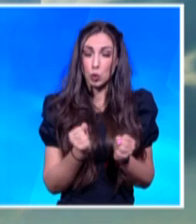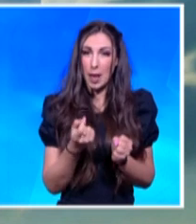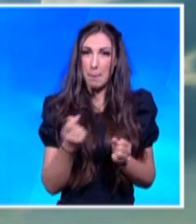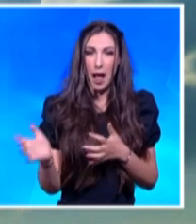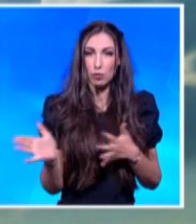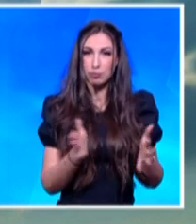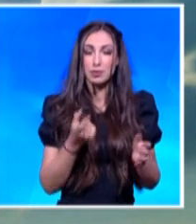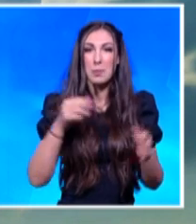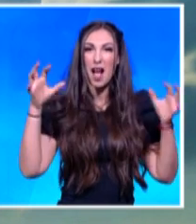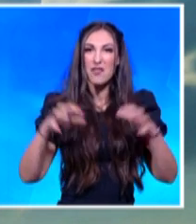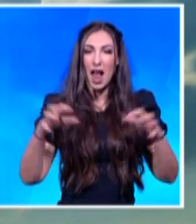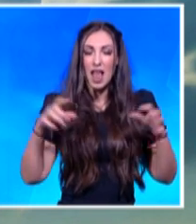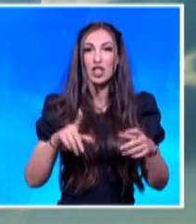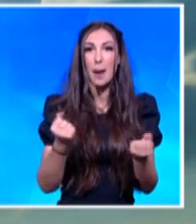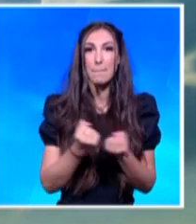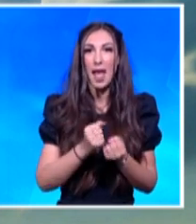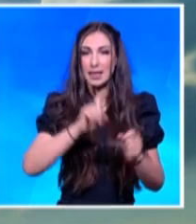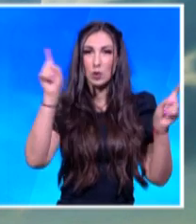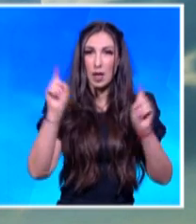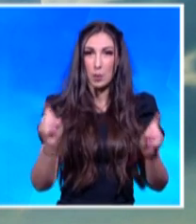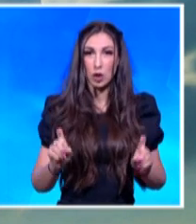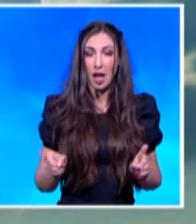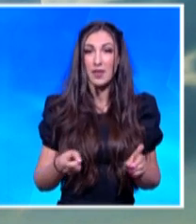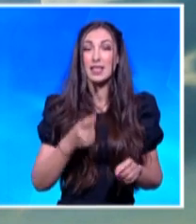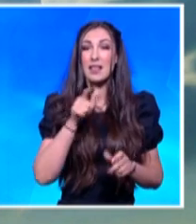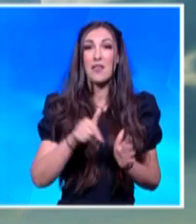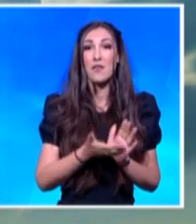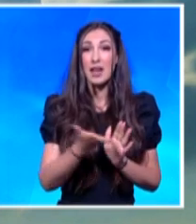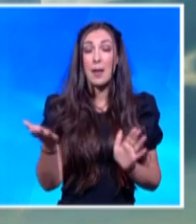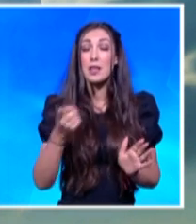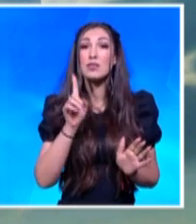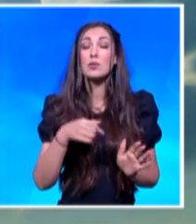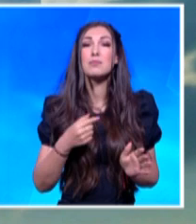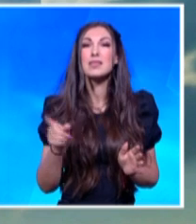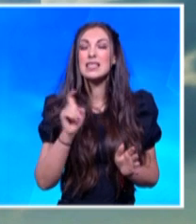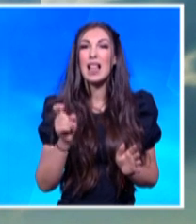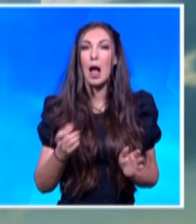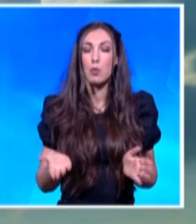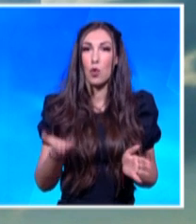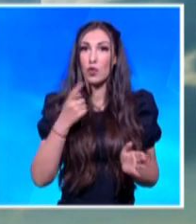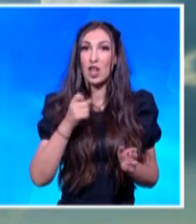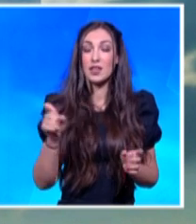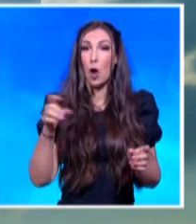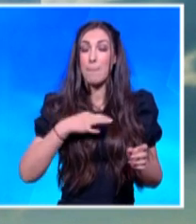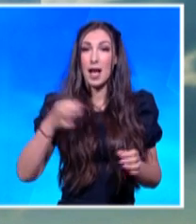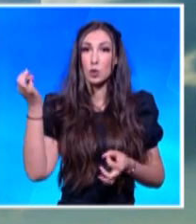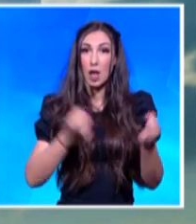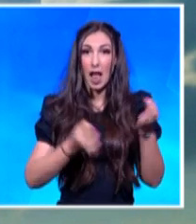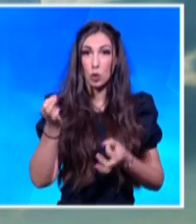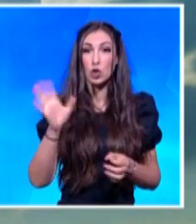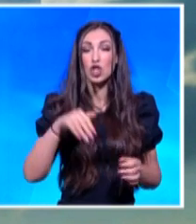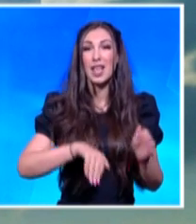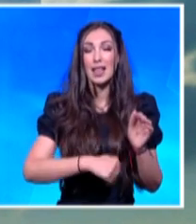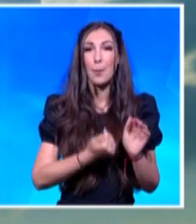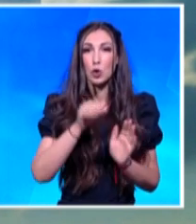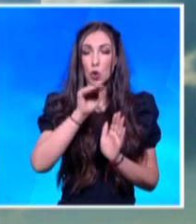фронт ще донесе валежи на места с грамотевици. Прогнозата е за временно усилване на вятъра и опасност от градушки. Тогава предстои понижение